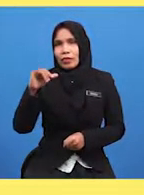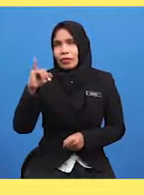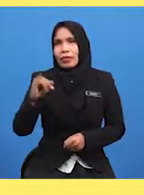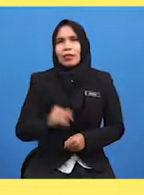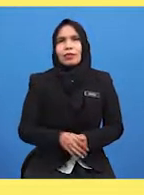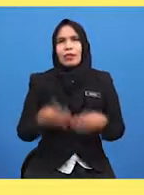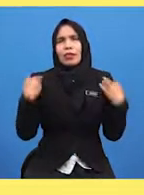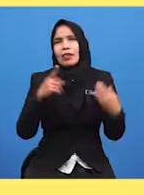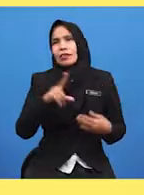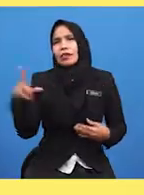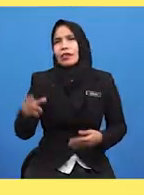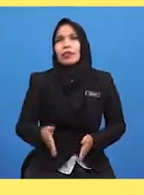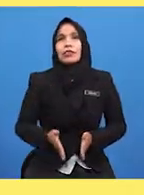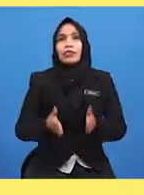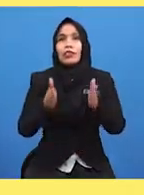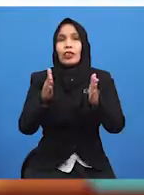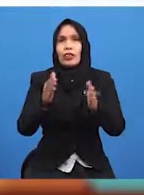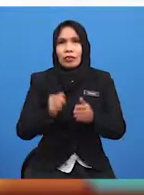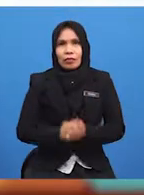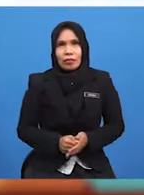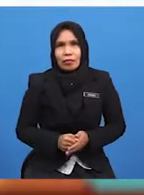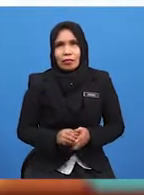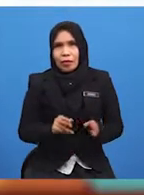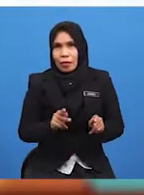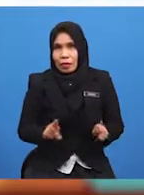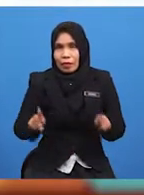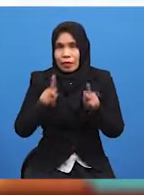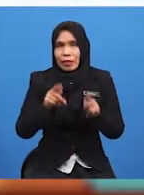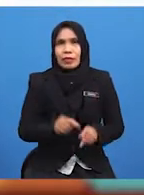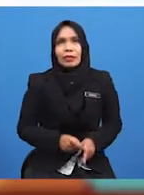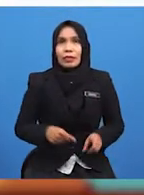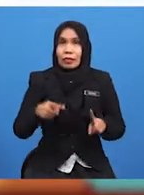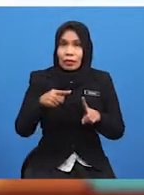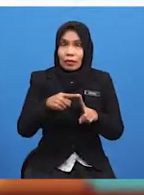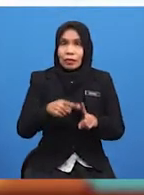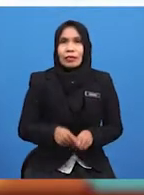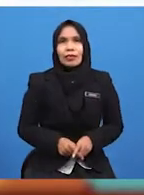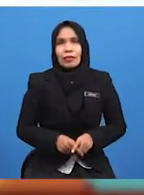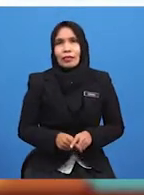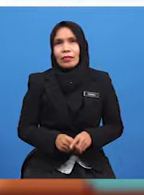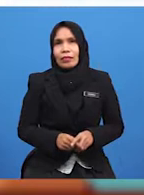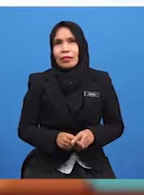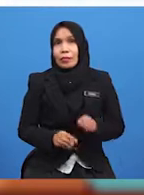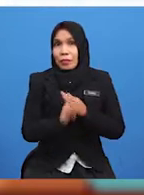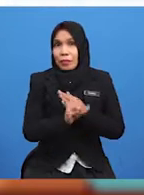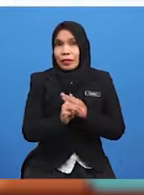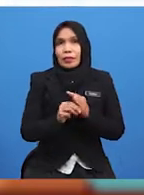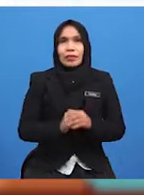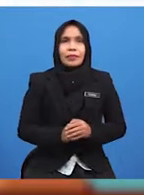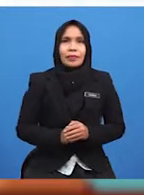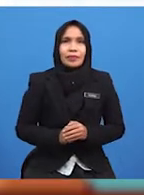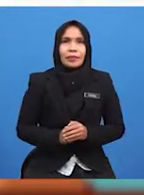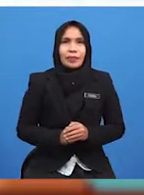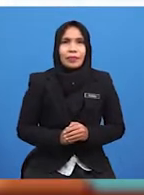Perhubungan utama kepelabuhan Lake penguasaan ke atas Sungai Binjai membolehkan pembesar mendapat KMU